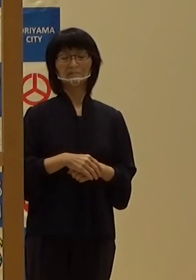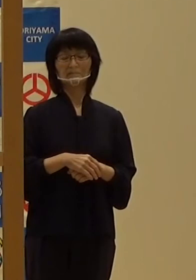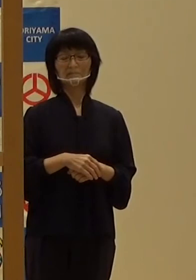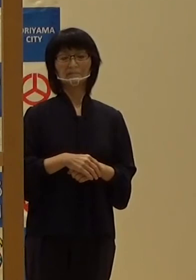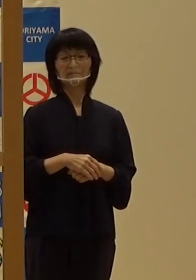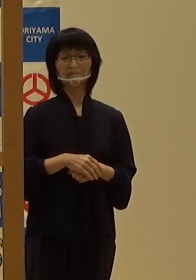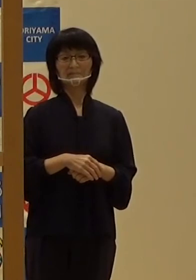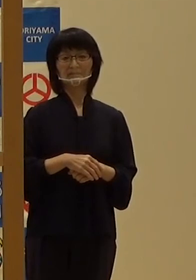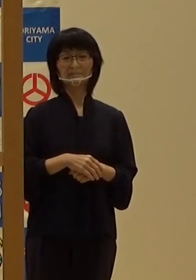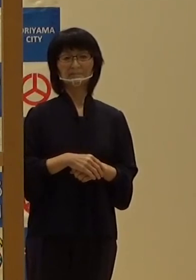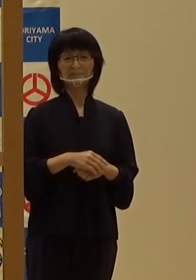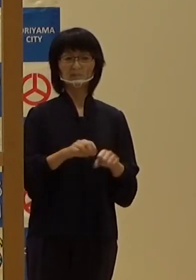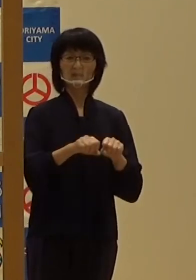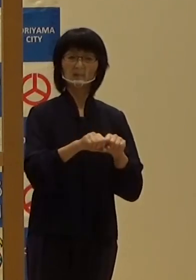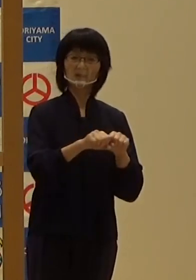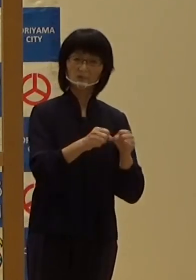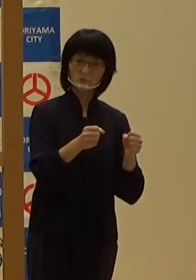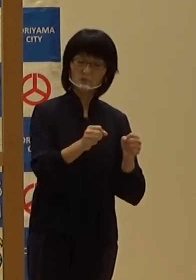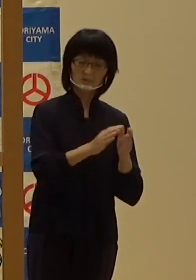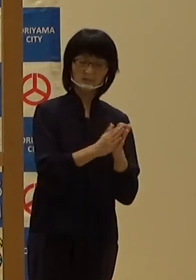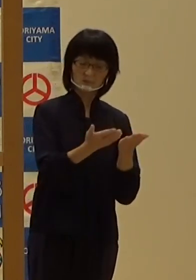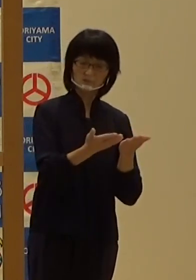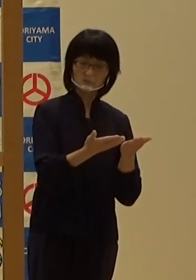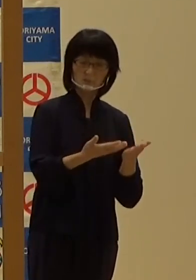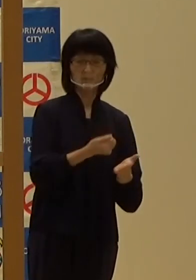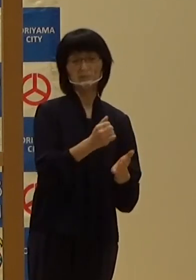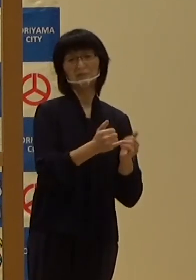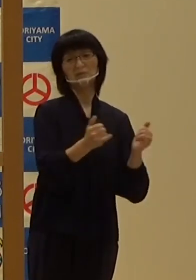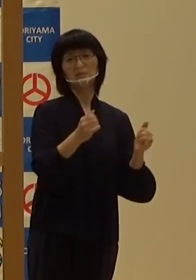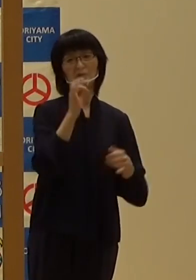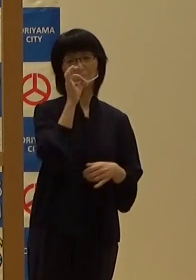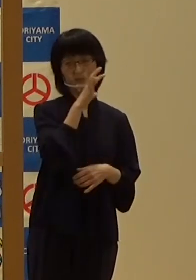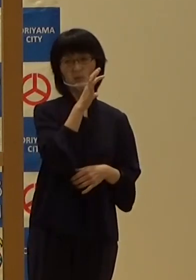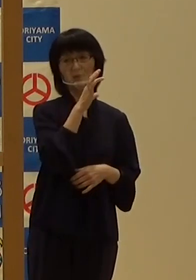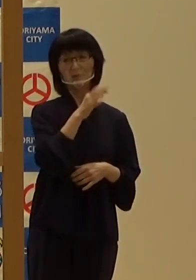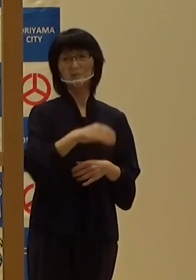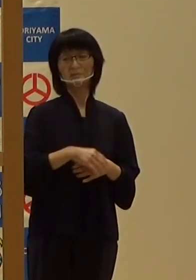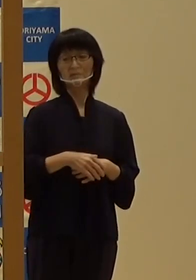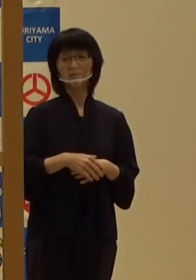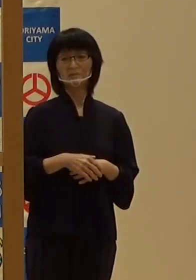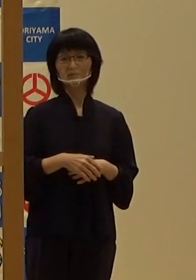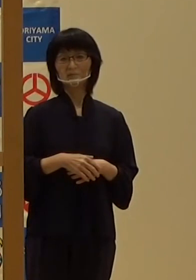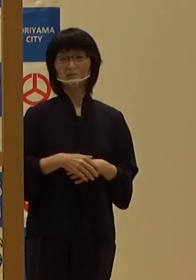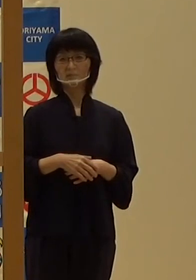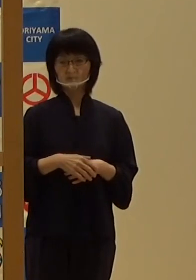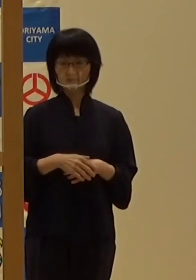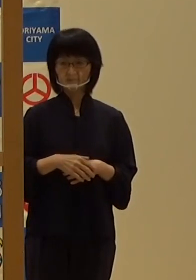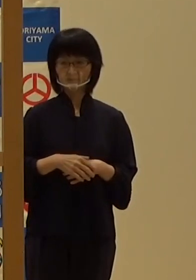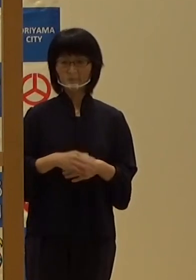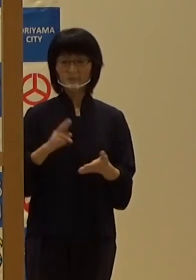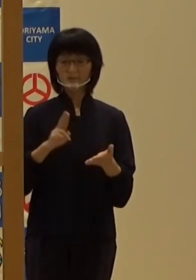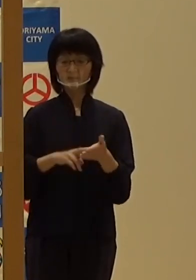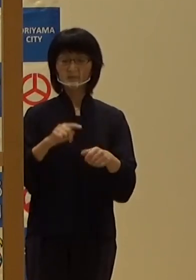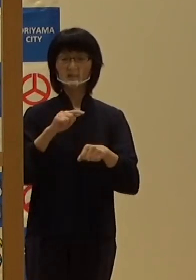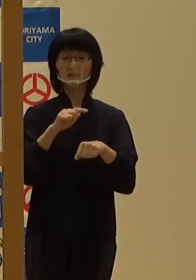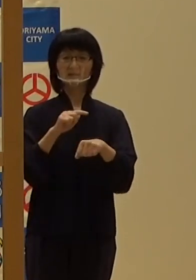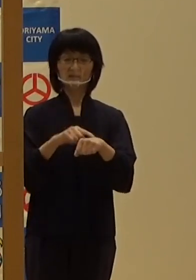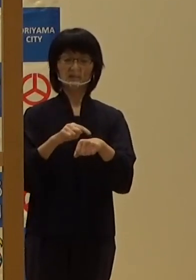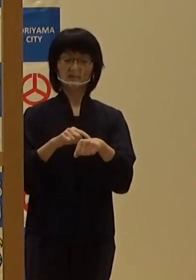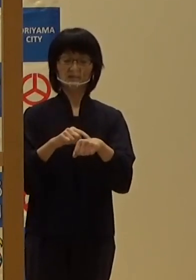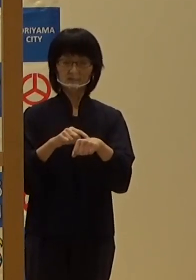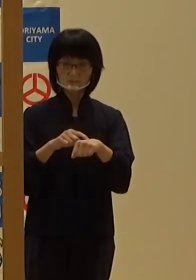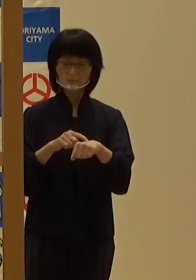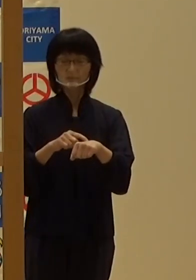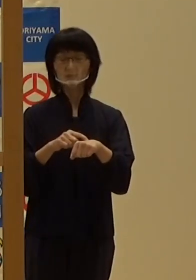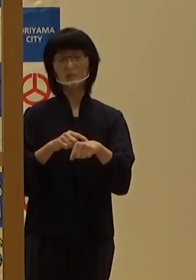あ、障害等の手帳をお持ちの方は無料という形で、その一定時間という市長がお話しいただいたのが2時間ということで今